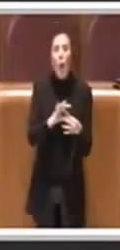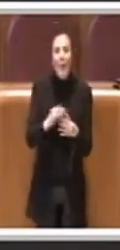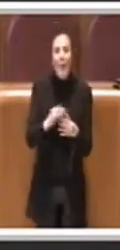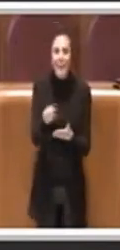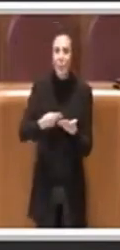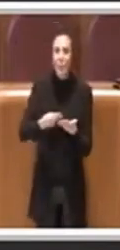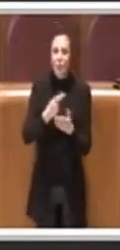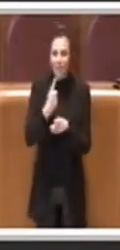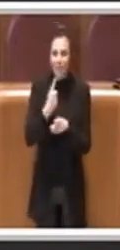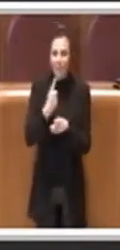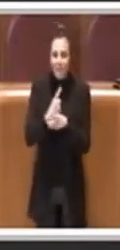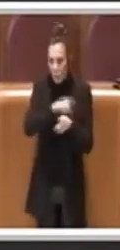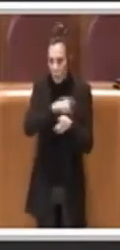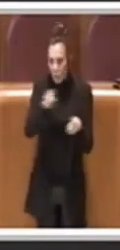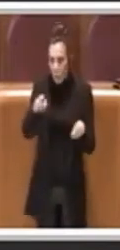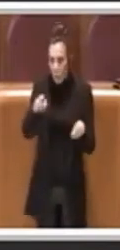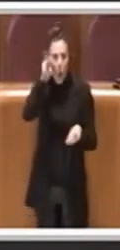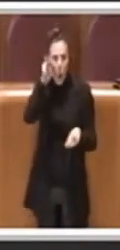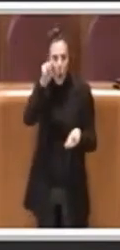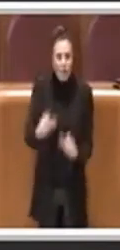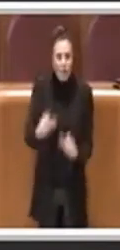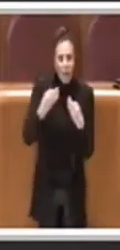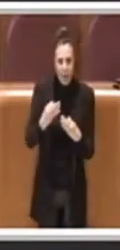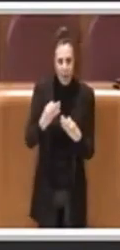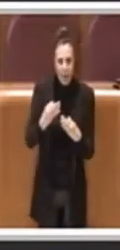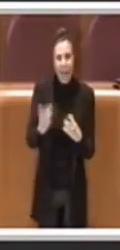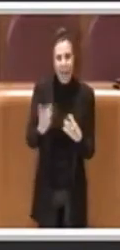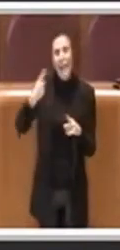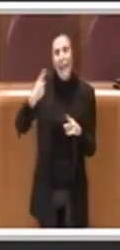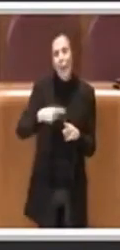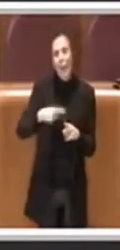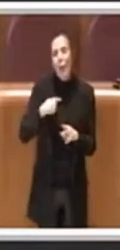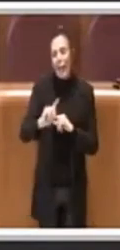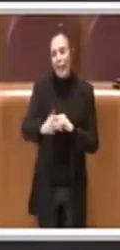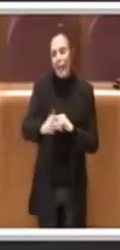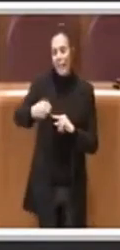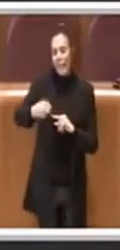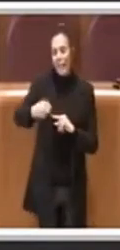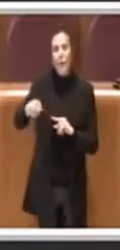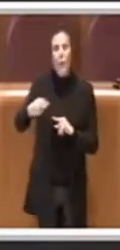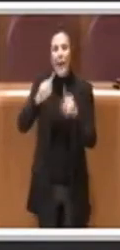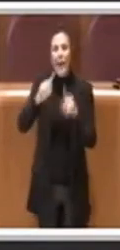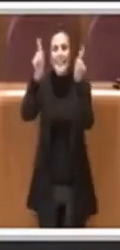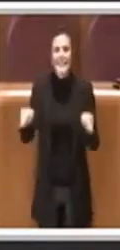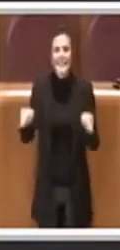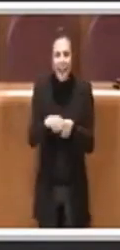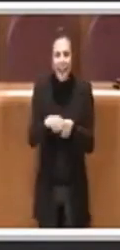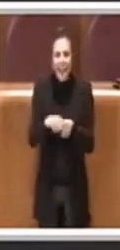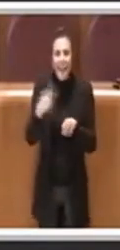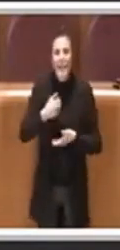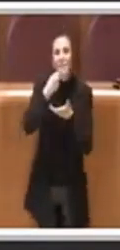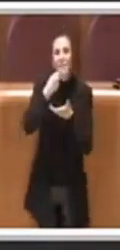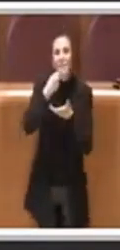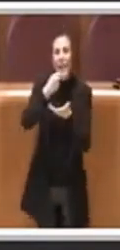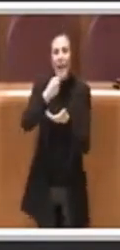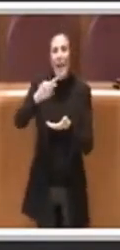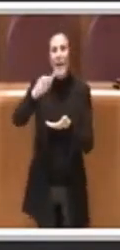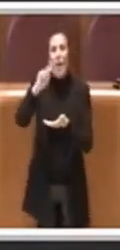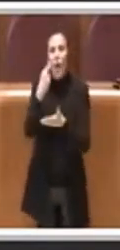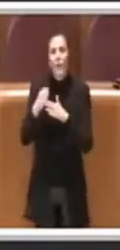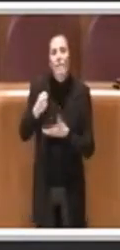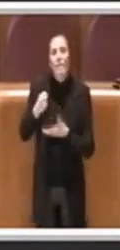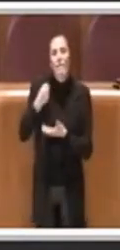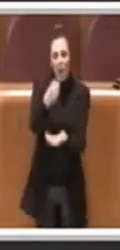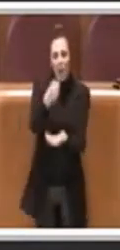detto questo o in quel periodo si parlava anche di individuare le schede per i finanziamenti ricoveri falde da qui da questo